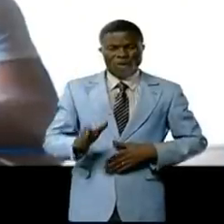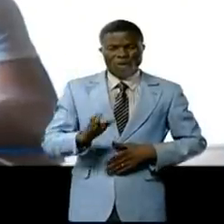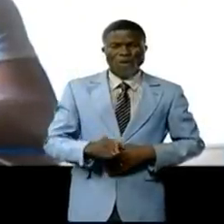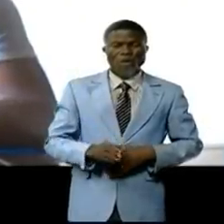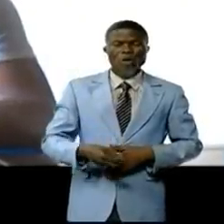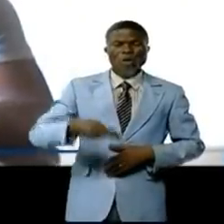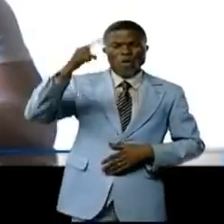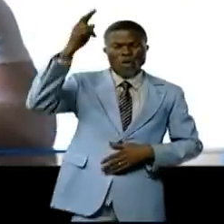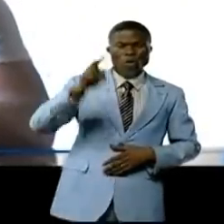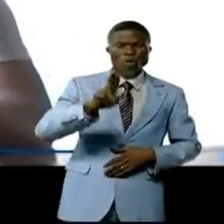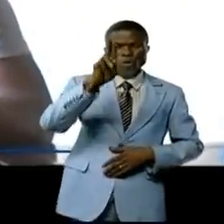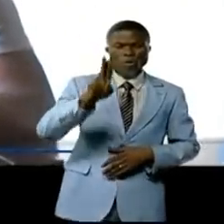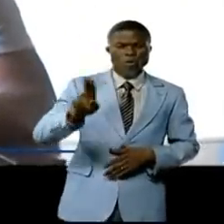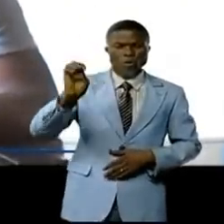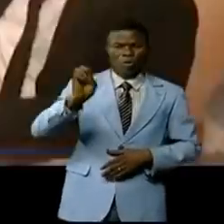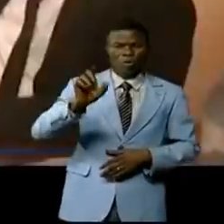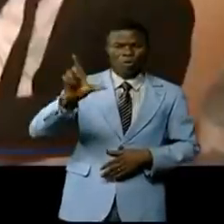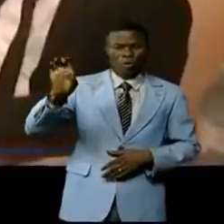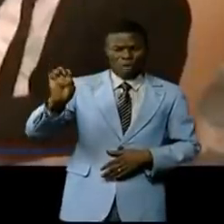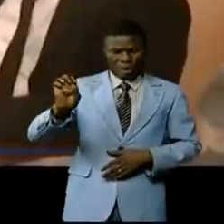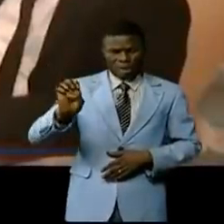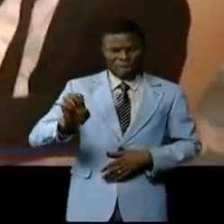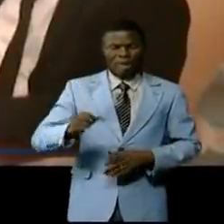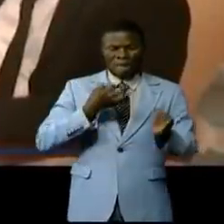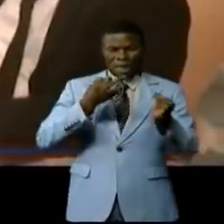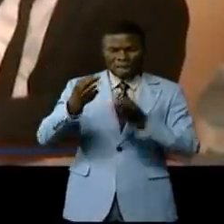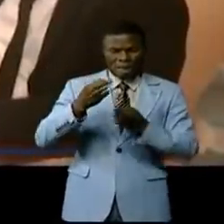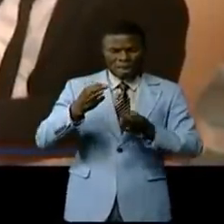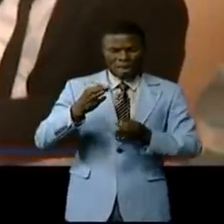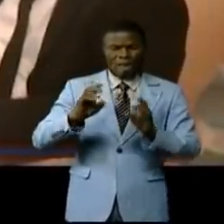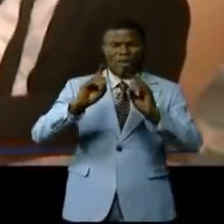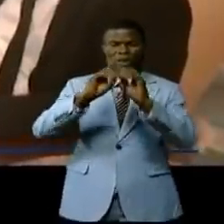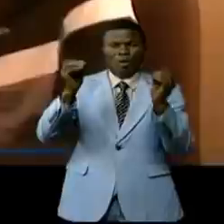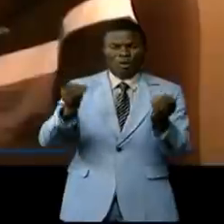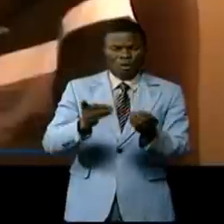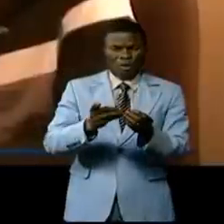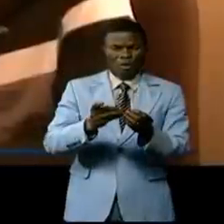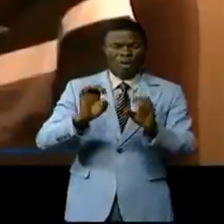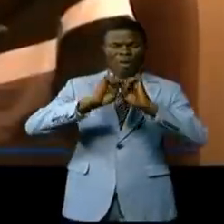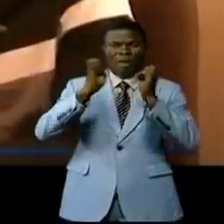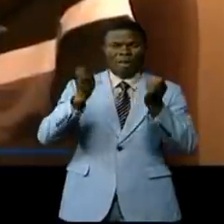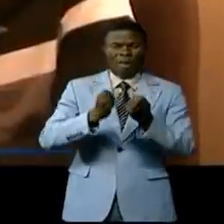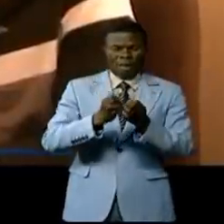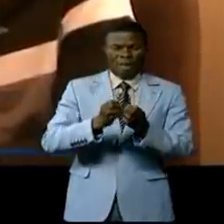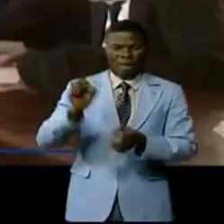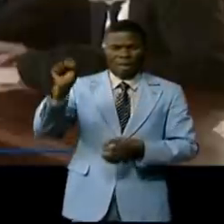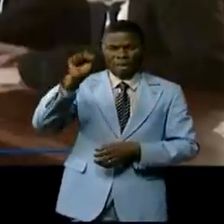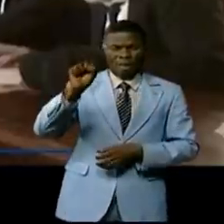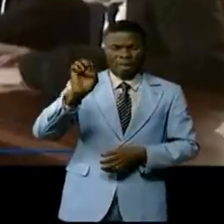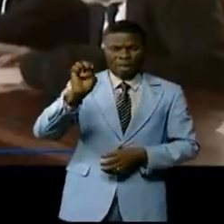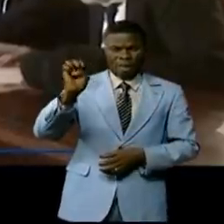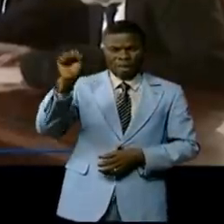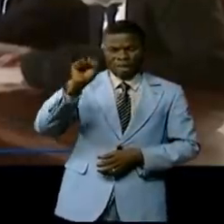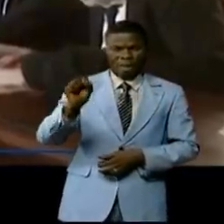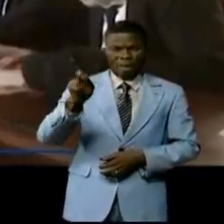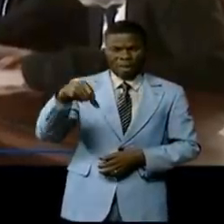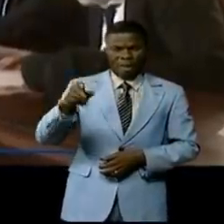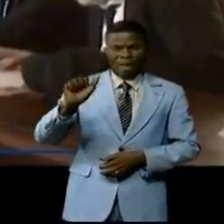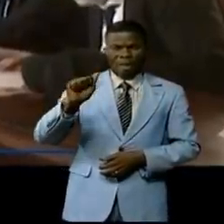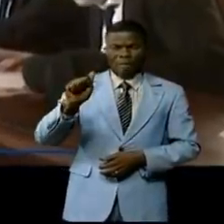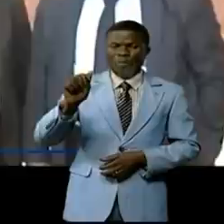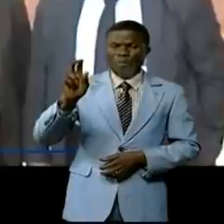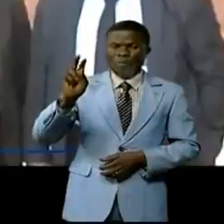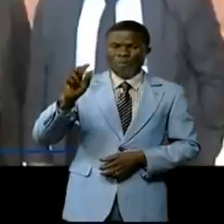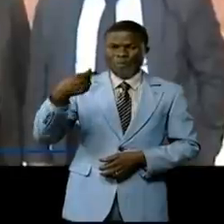Christophe Bessene-Nonga, son plan a expliqué aux délégués de cette entreprise espagnole sur les opportunités qu'offre la